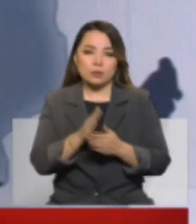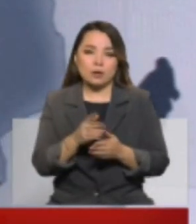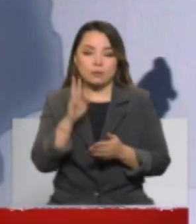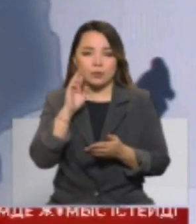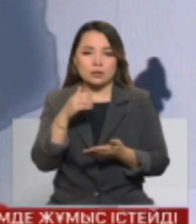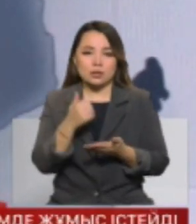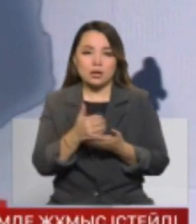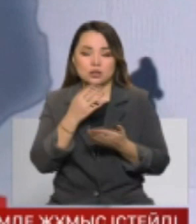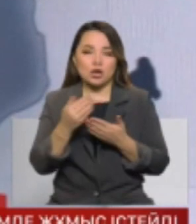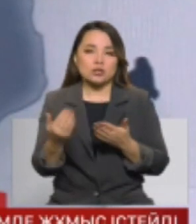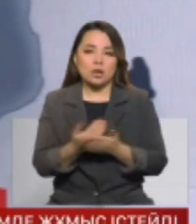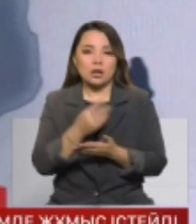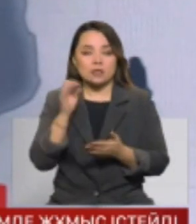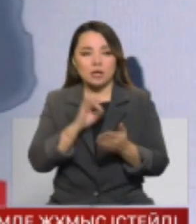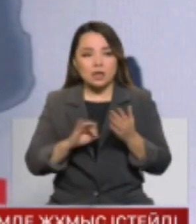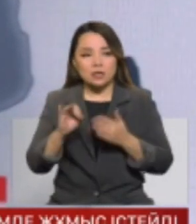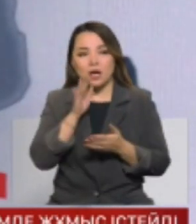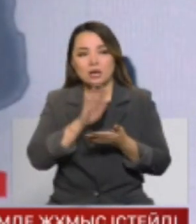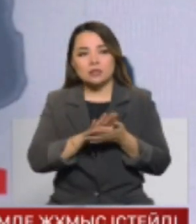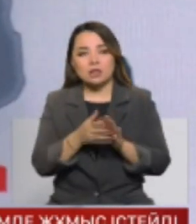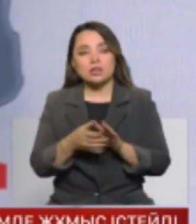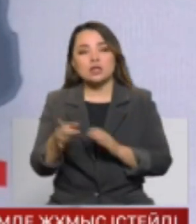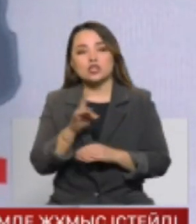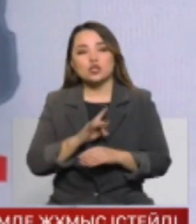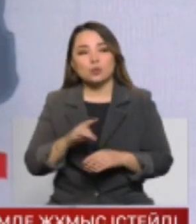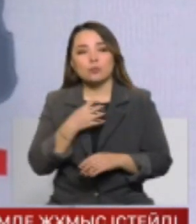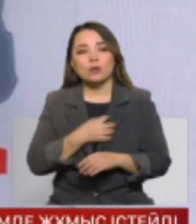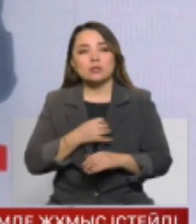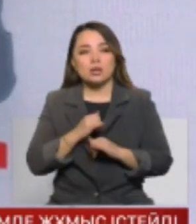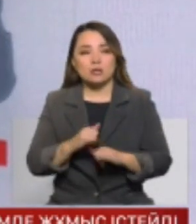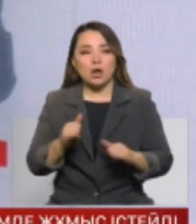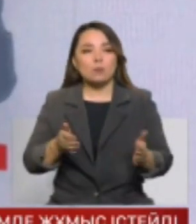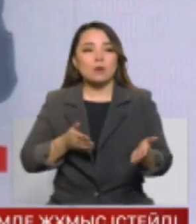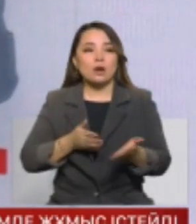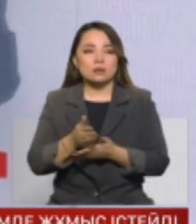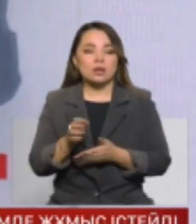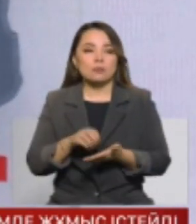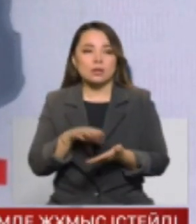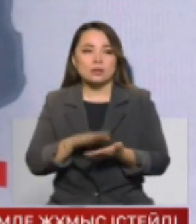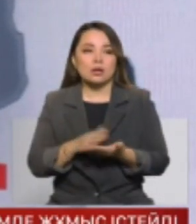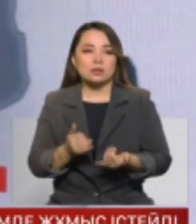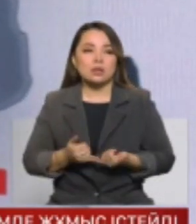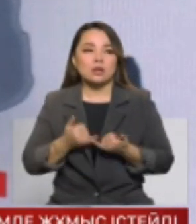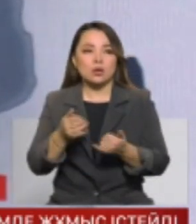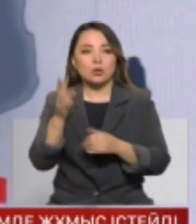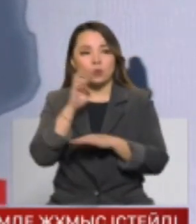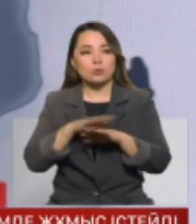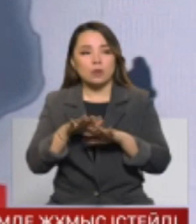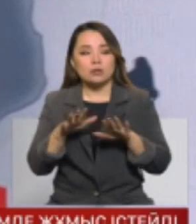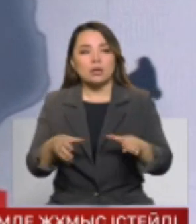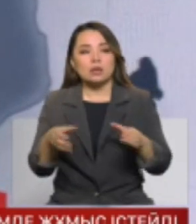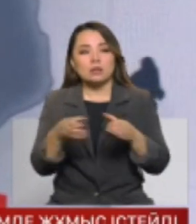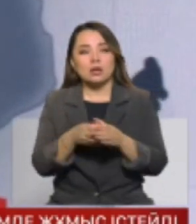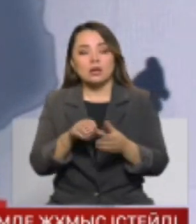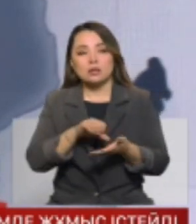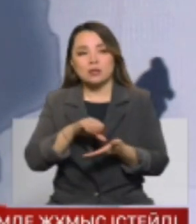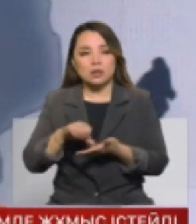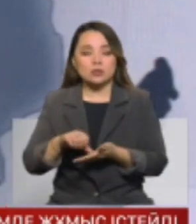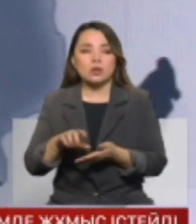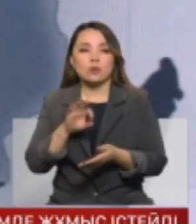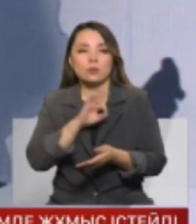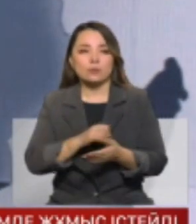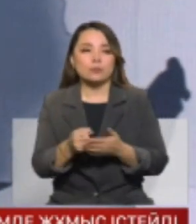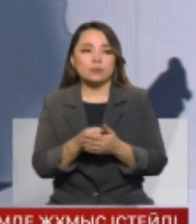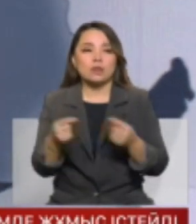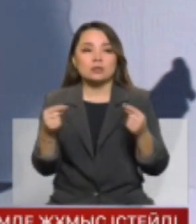мемлекет басшысы жаңа тарихи кезеңдегі республиканың негізгі даму бағыттарын белгілеп берді. Үкімет сайлауалды тұғырнама бойынша қол